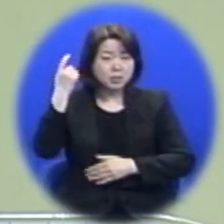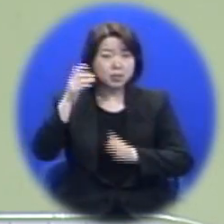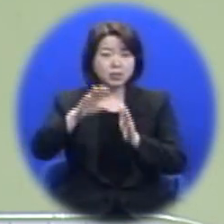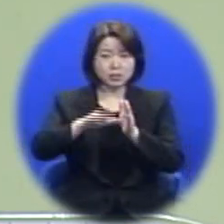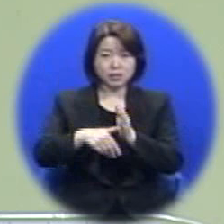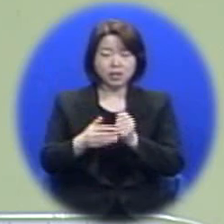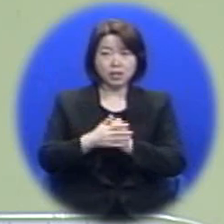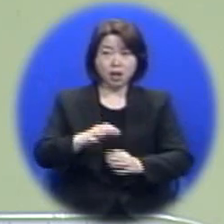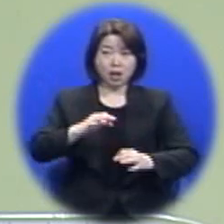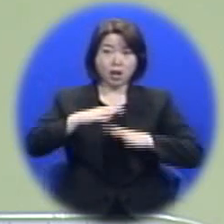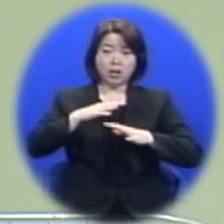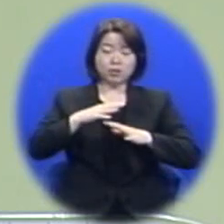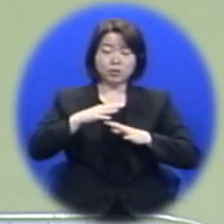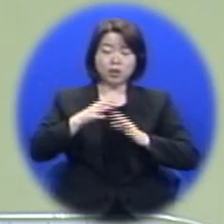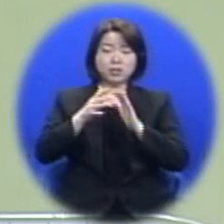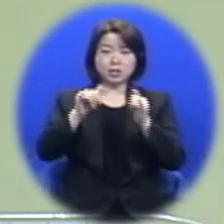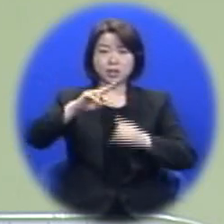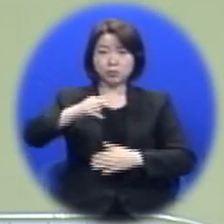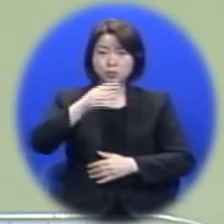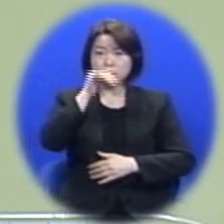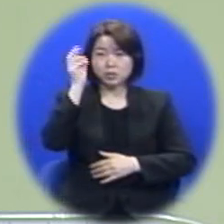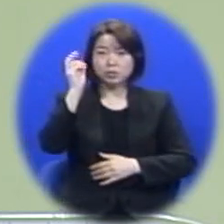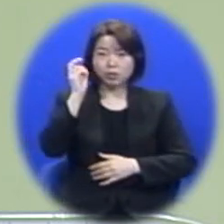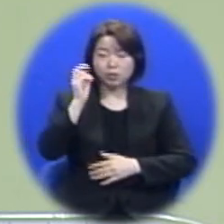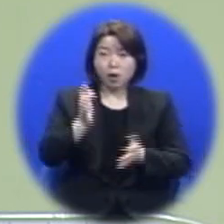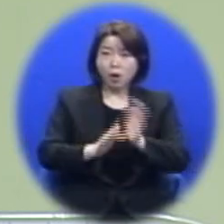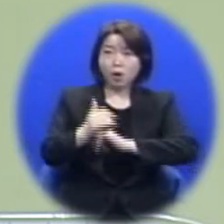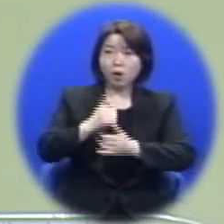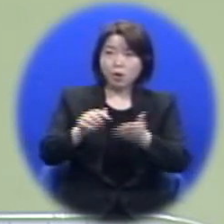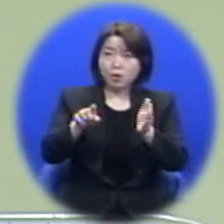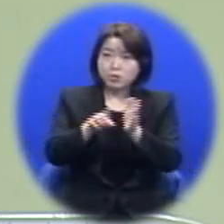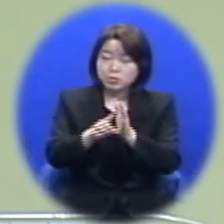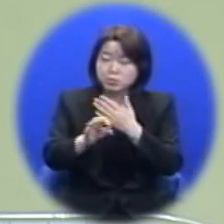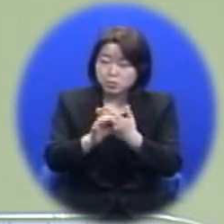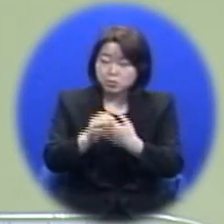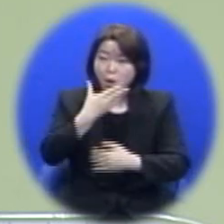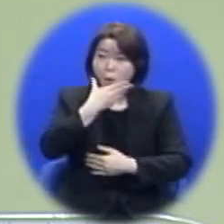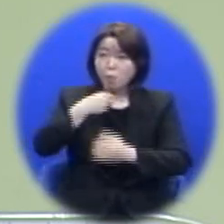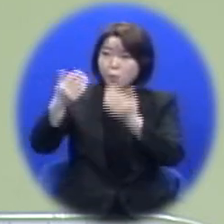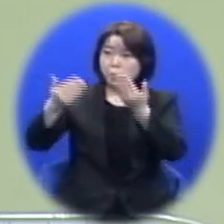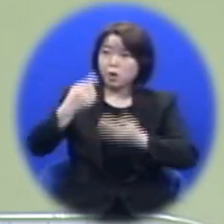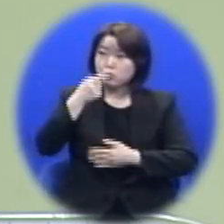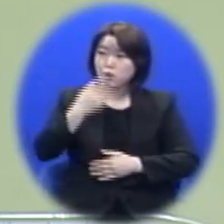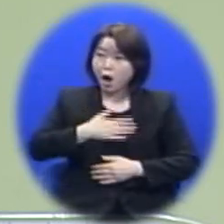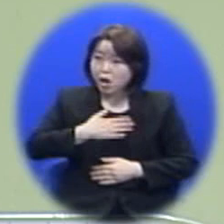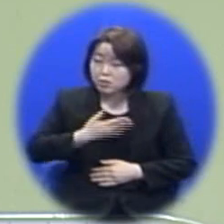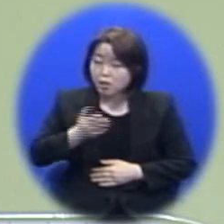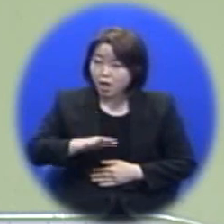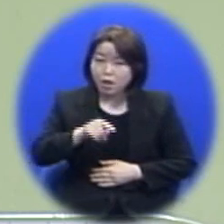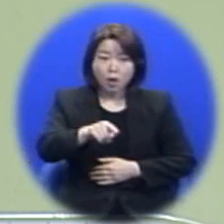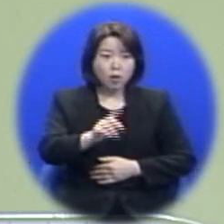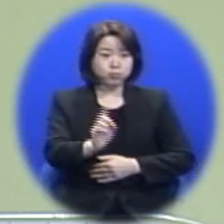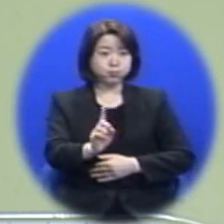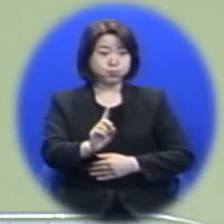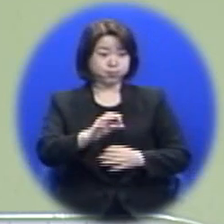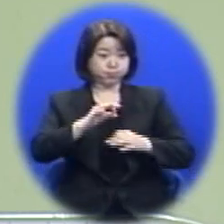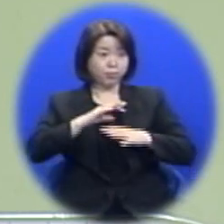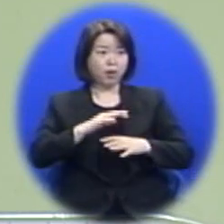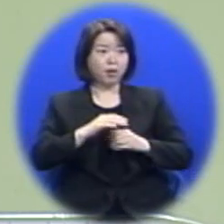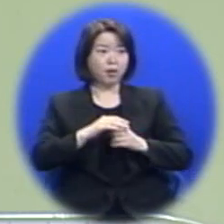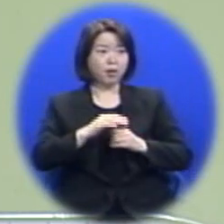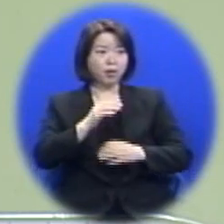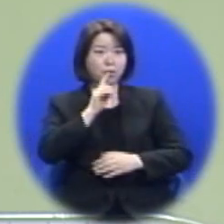깜짝 놀라는 분도 있으실 겁니다 예수 믿으면 복 받는 줄 알고 왔는데 이게 무슨 끔찍한 말이야